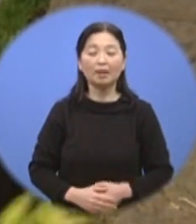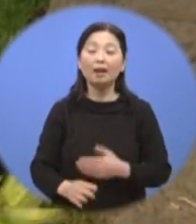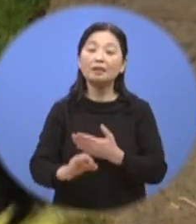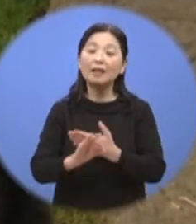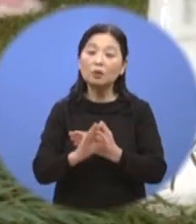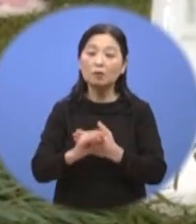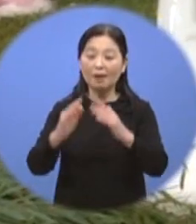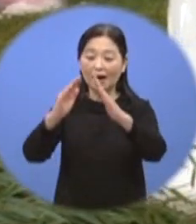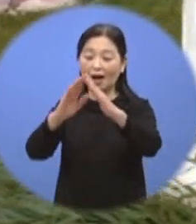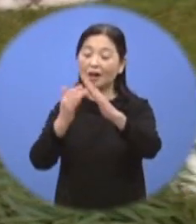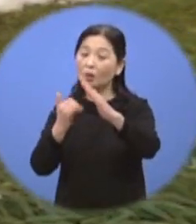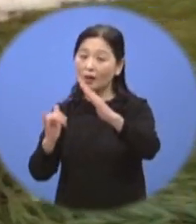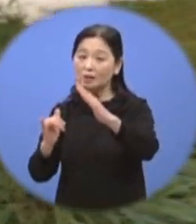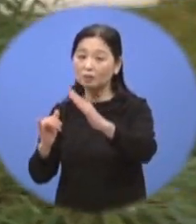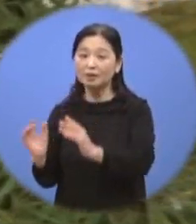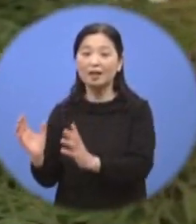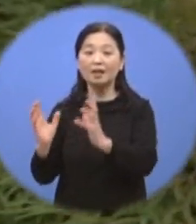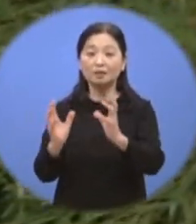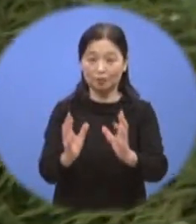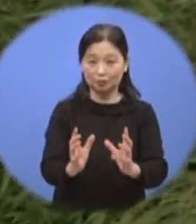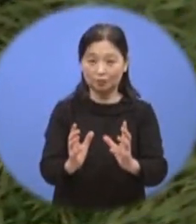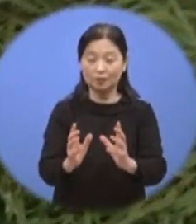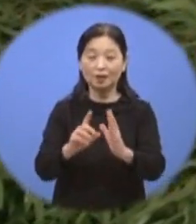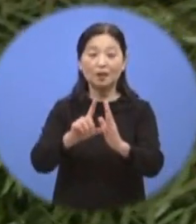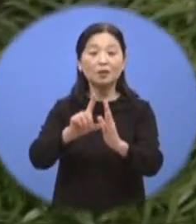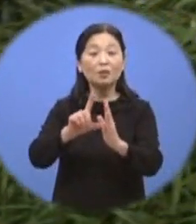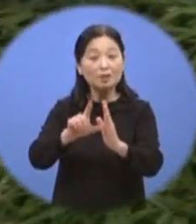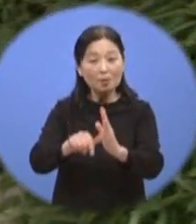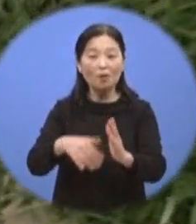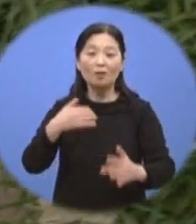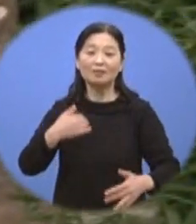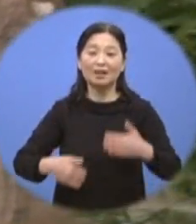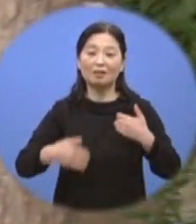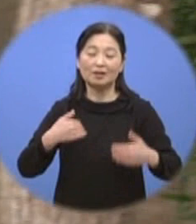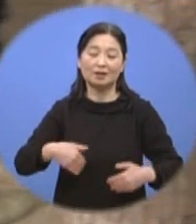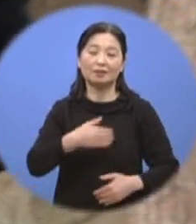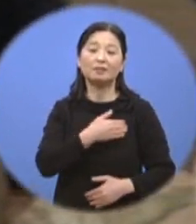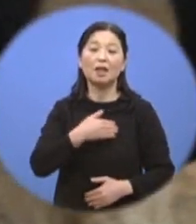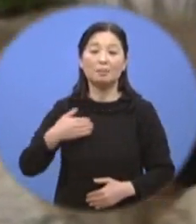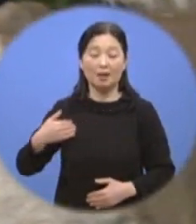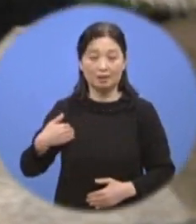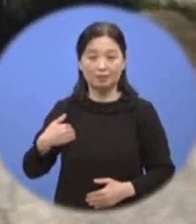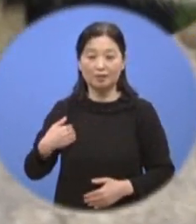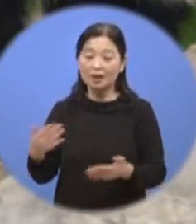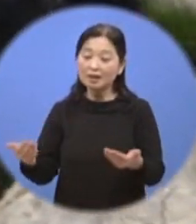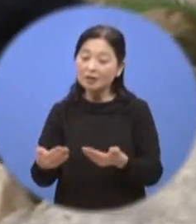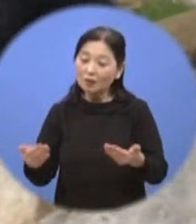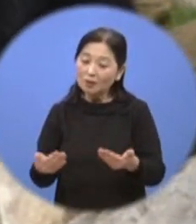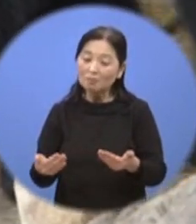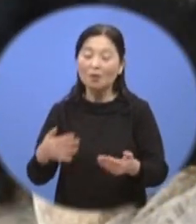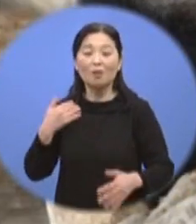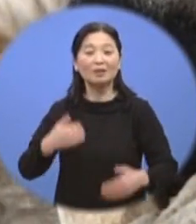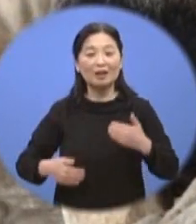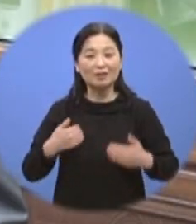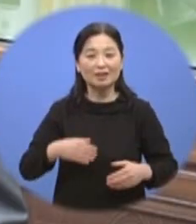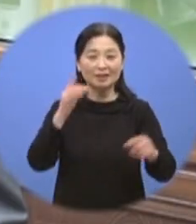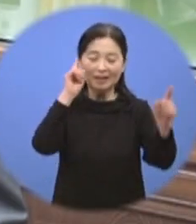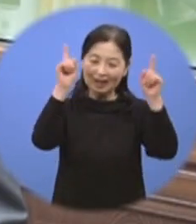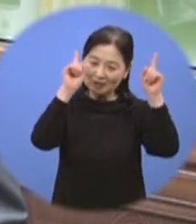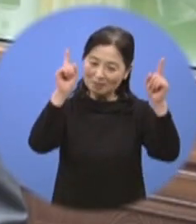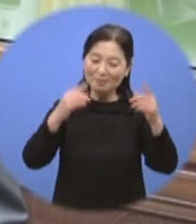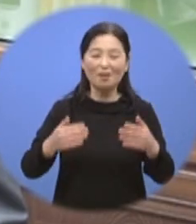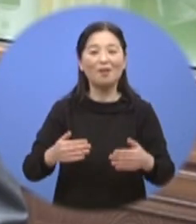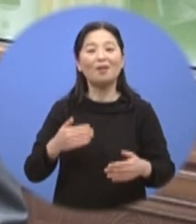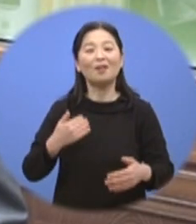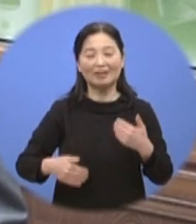ご家族を連れてお越しになる場合もなかなか楽しいと、仕事もしたら楽しいしお遊びも楽しいということ